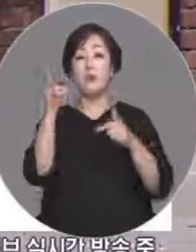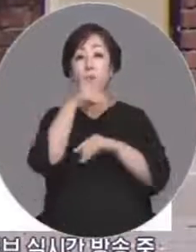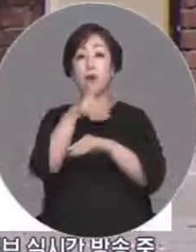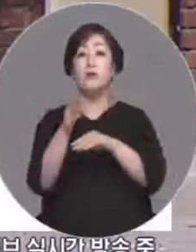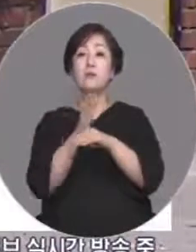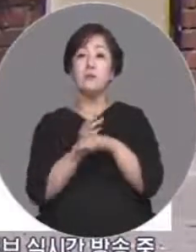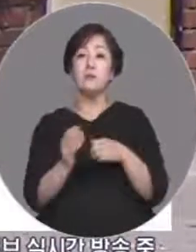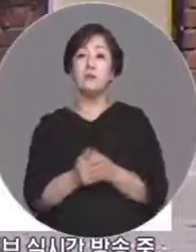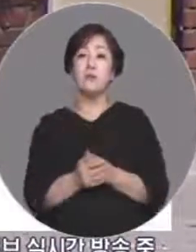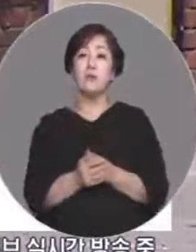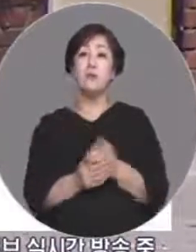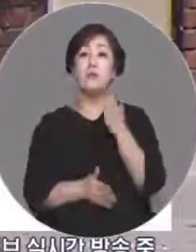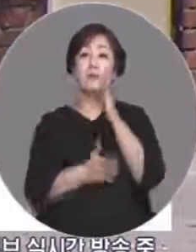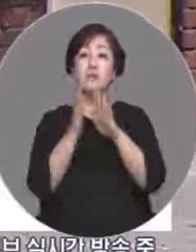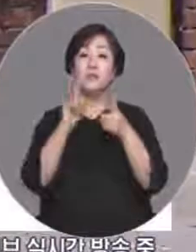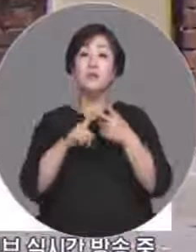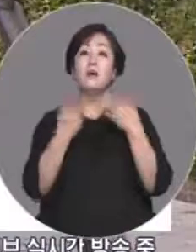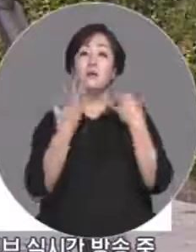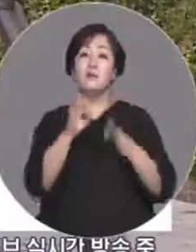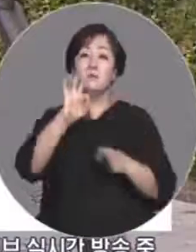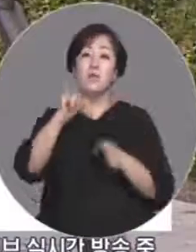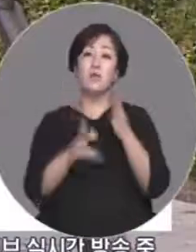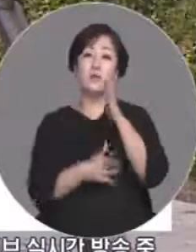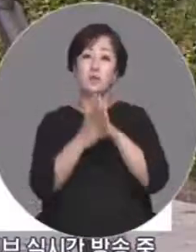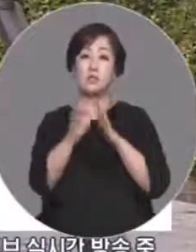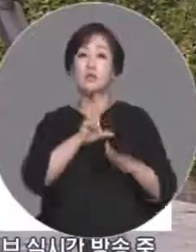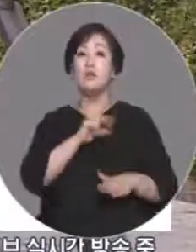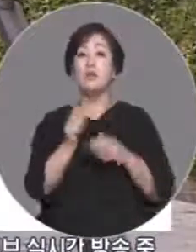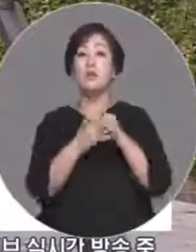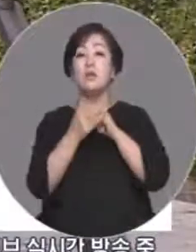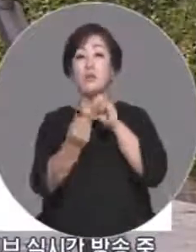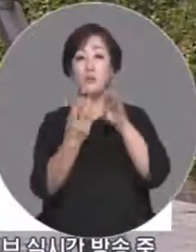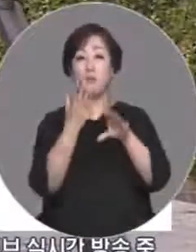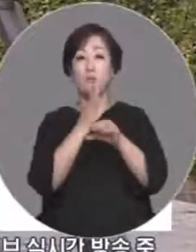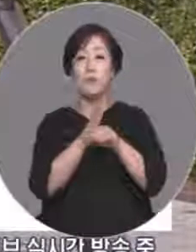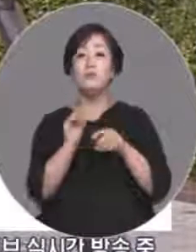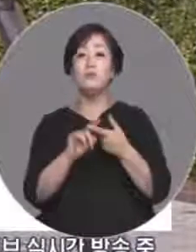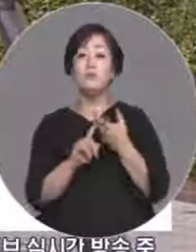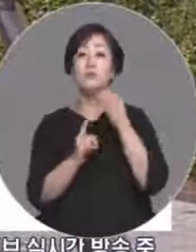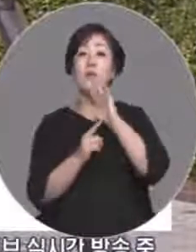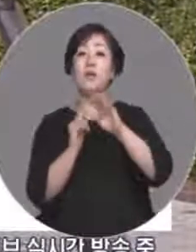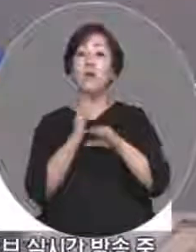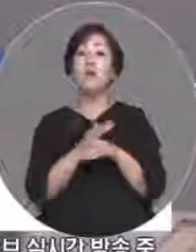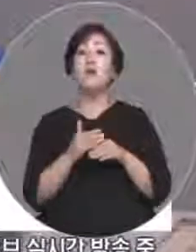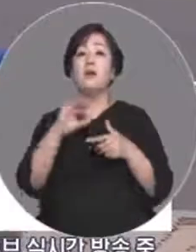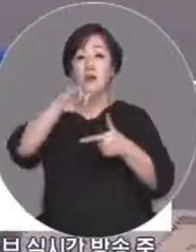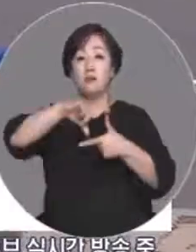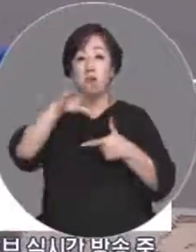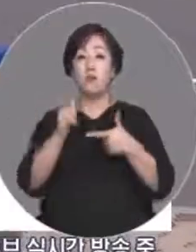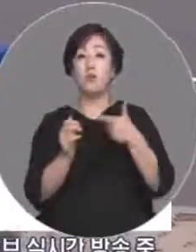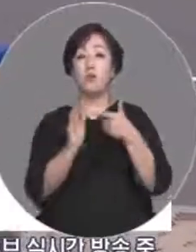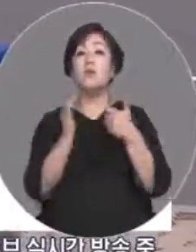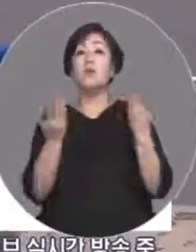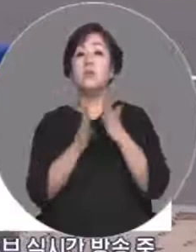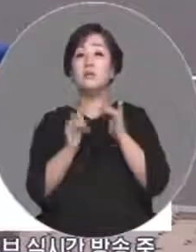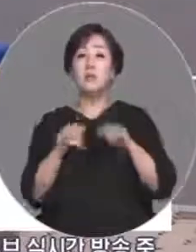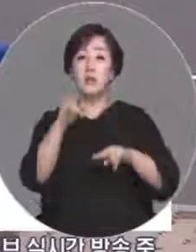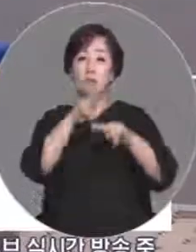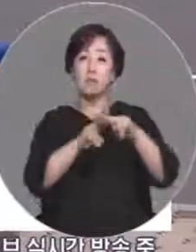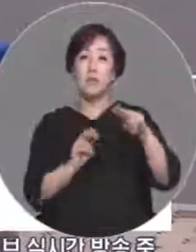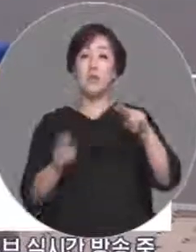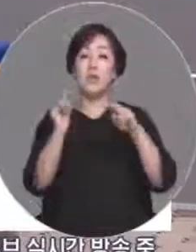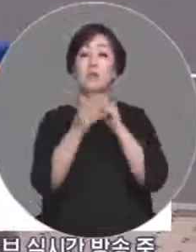전망했습니다. 울산시는 김종섭 시의원의 서면 질문에 대한 답변을 통해 경남의 지역인재 채용